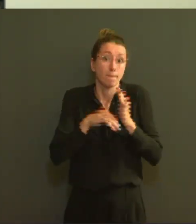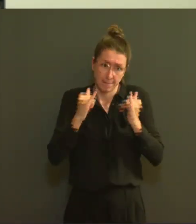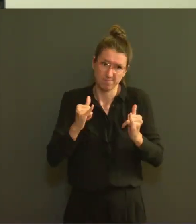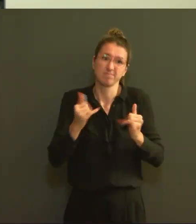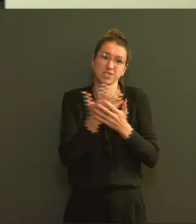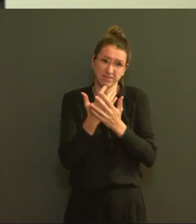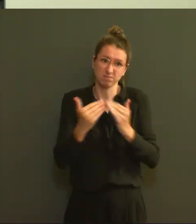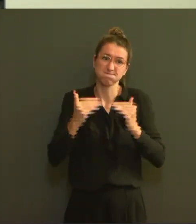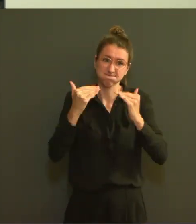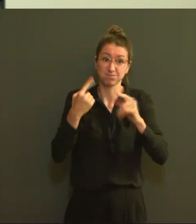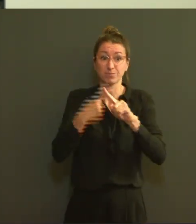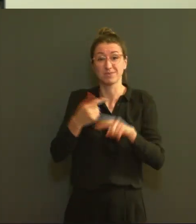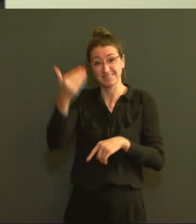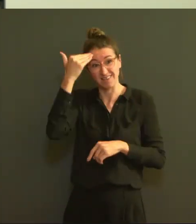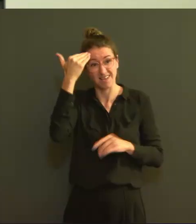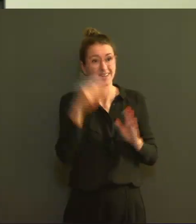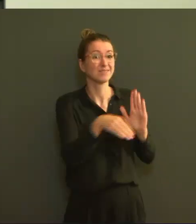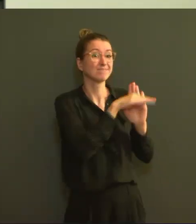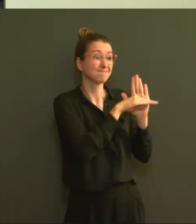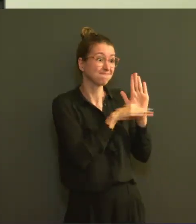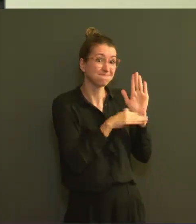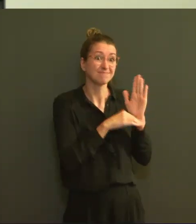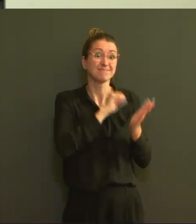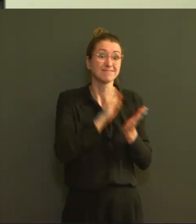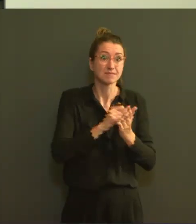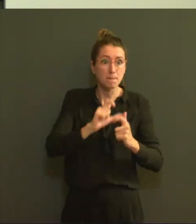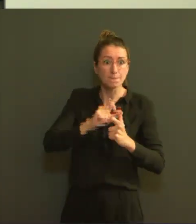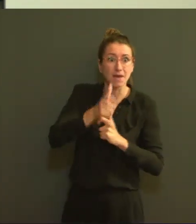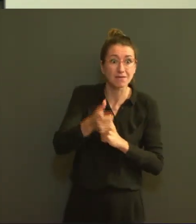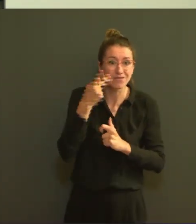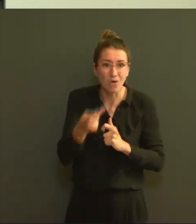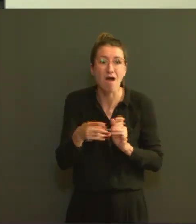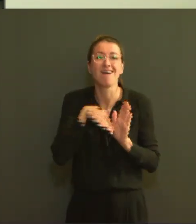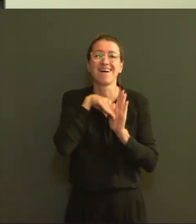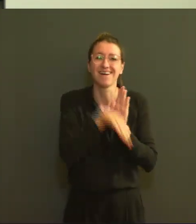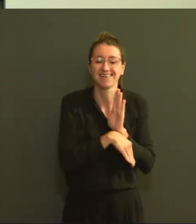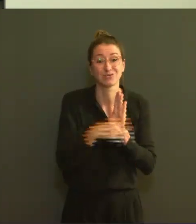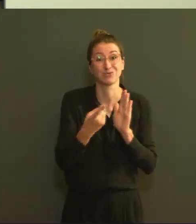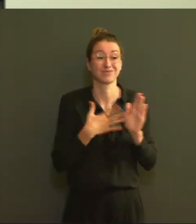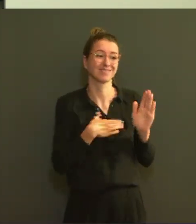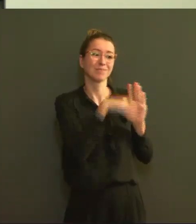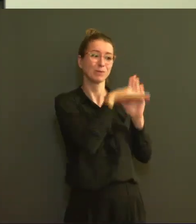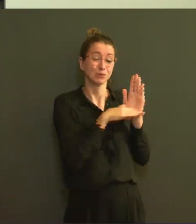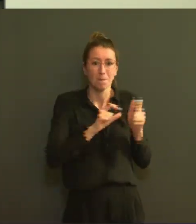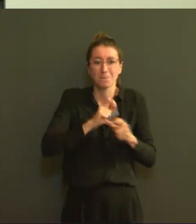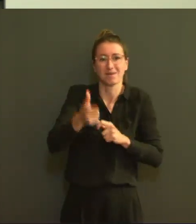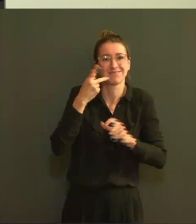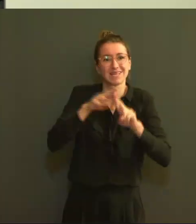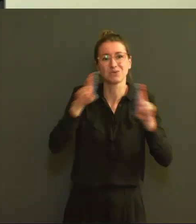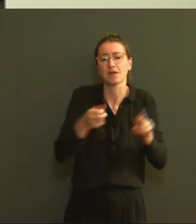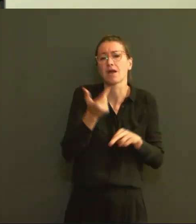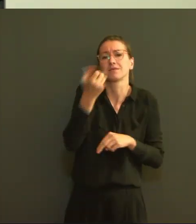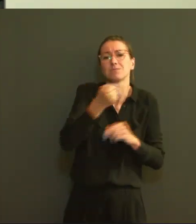toujours attendre un certain nombre de semaines. Donc l'évolution du nombre de personnes détectées positives sera un facteur très